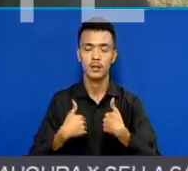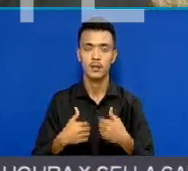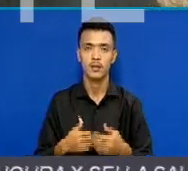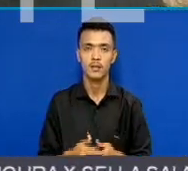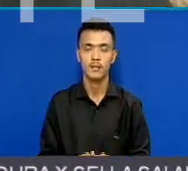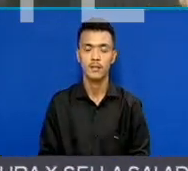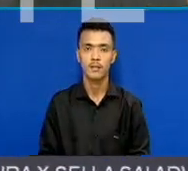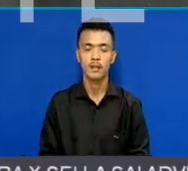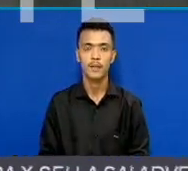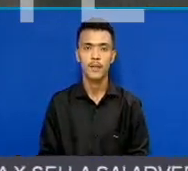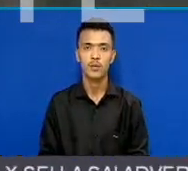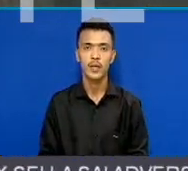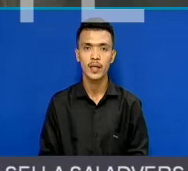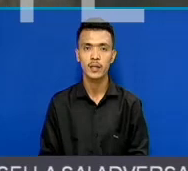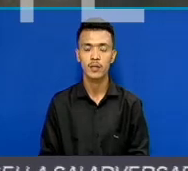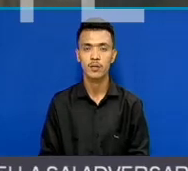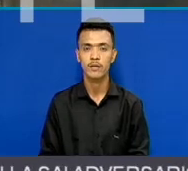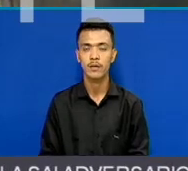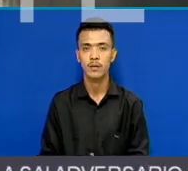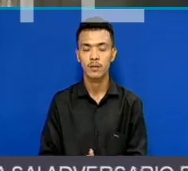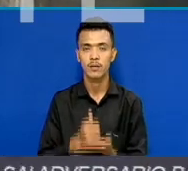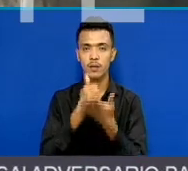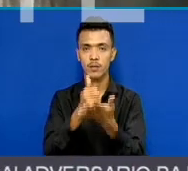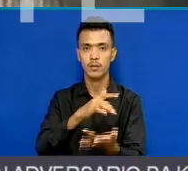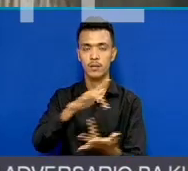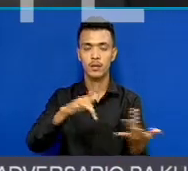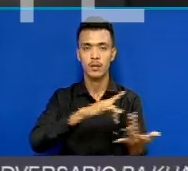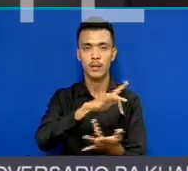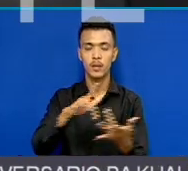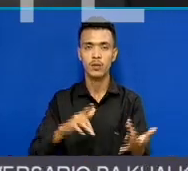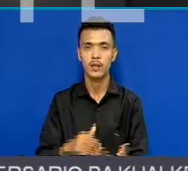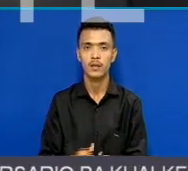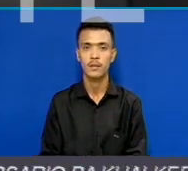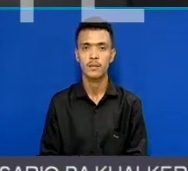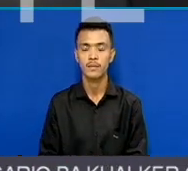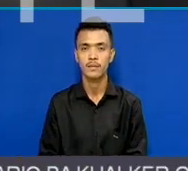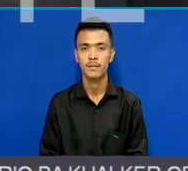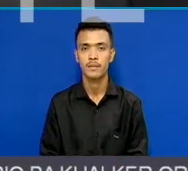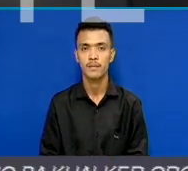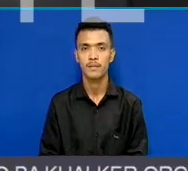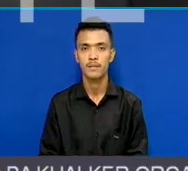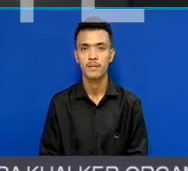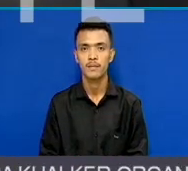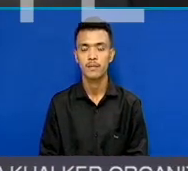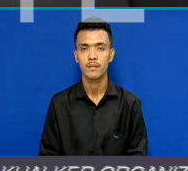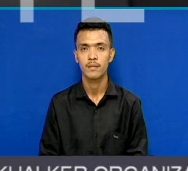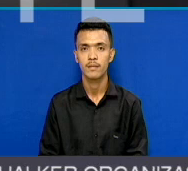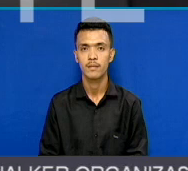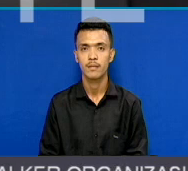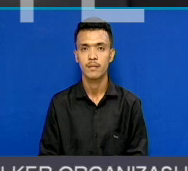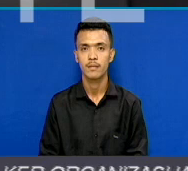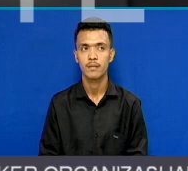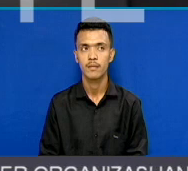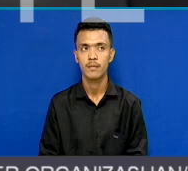inclui mota Kasnafar Nebemono Rodi, facilita movimento transporte. Ize ba atende ida Iha